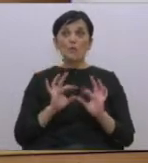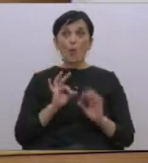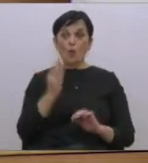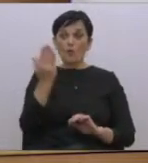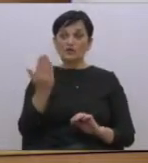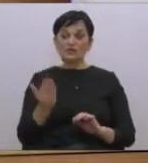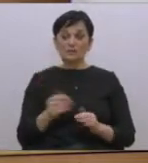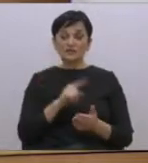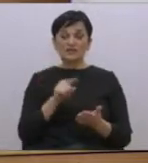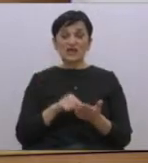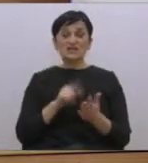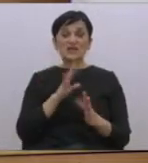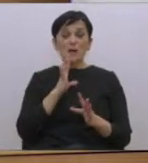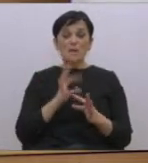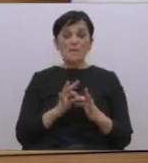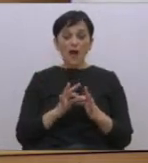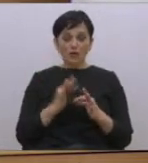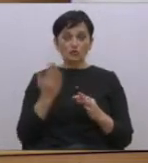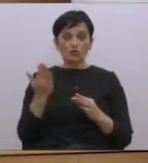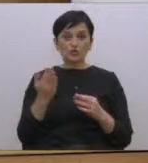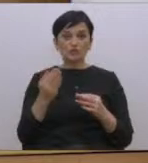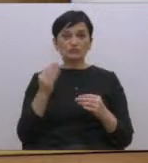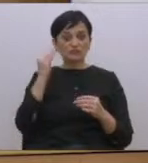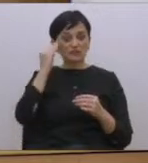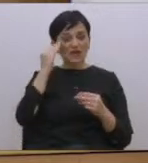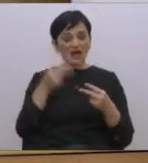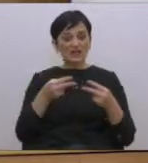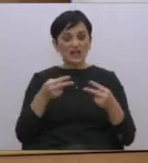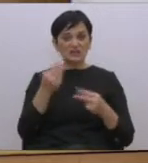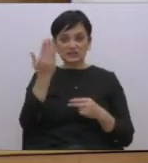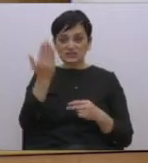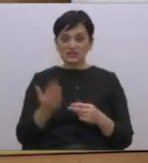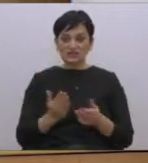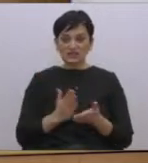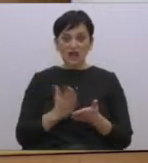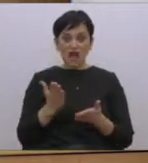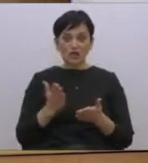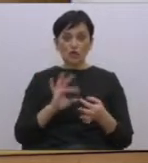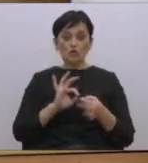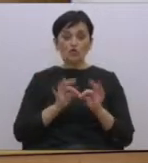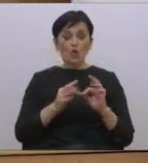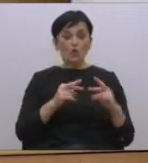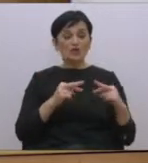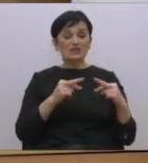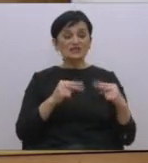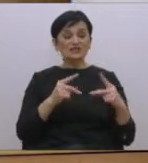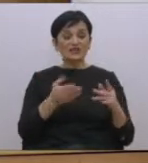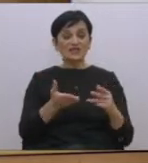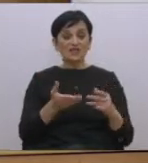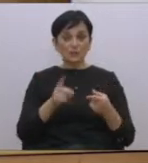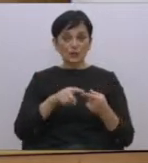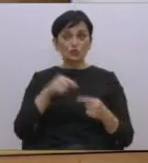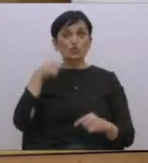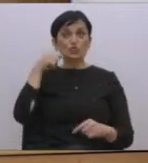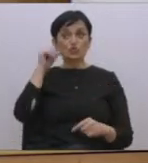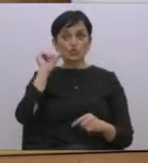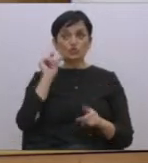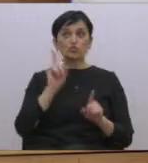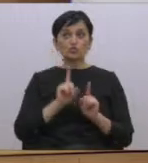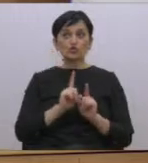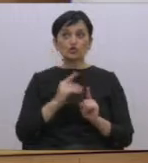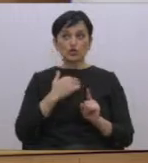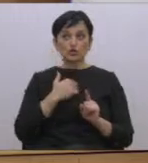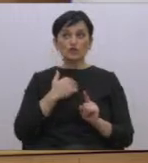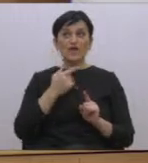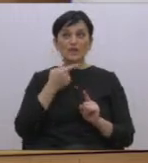xeam pasuhism geblobist, hanaziarit, cu ani spțandebit. Am concretul țurile bepsrat șe, heba, cu ani gușinat,